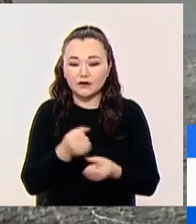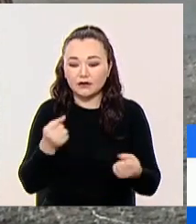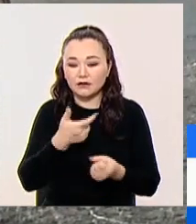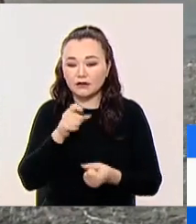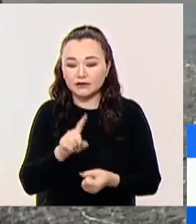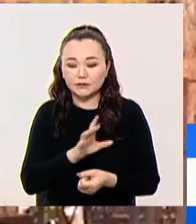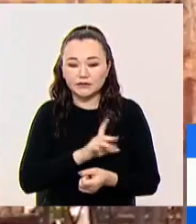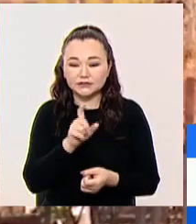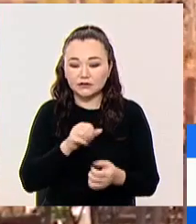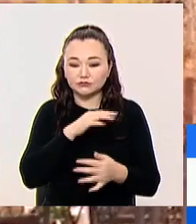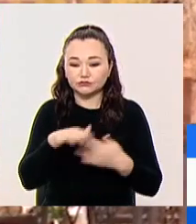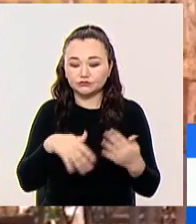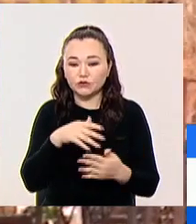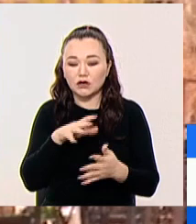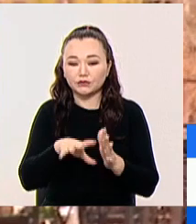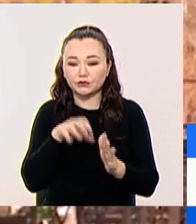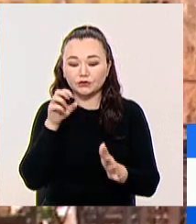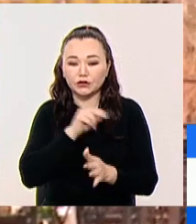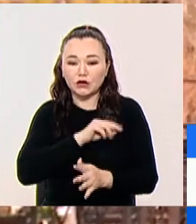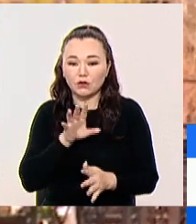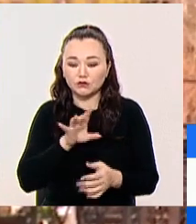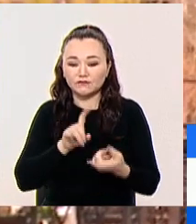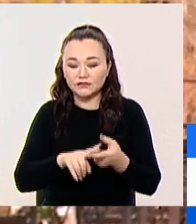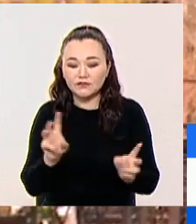забой вентиляционного штрека. Но возгорания не было.